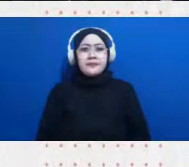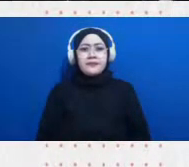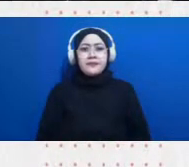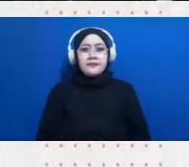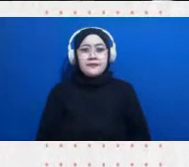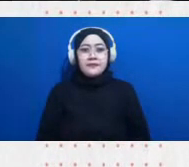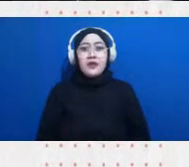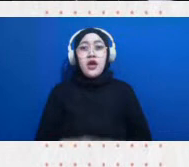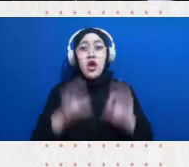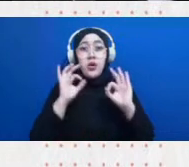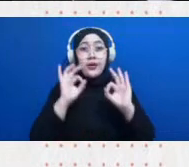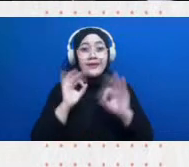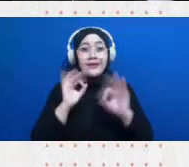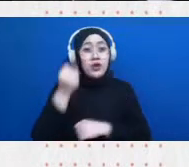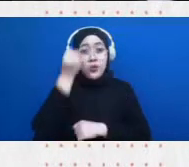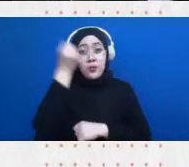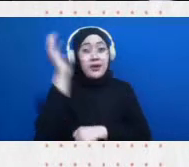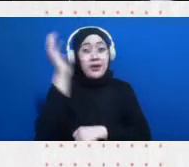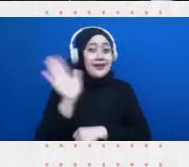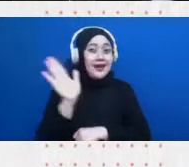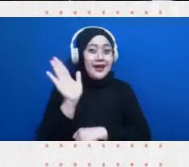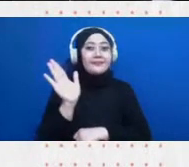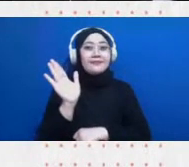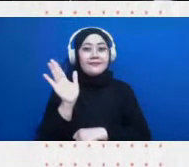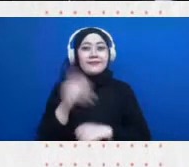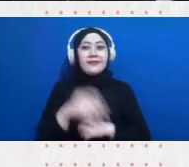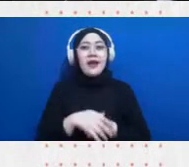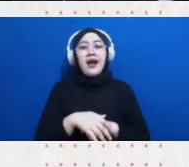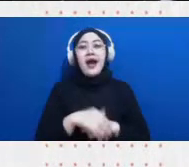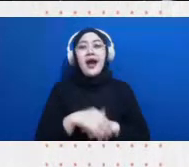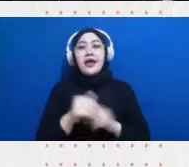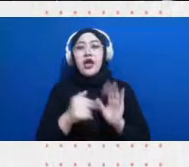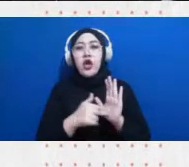Oke, jangan lupa dimasukkan kodenya ini